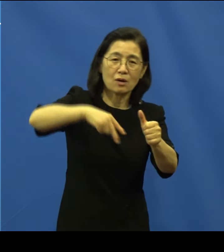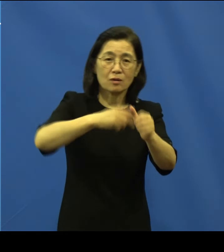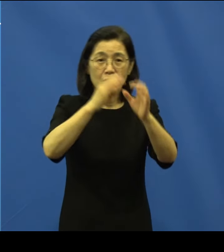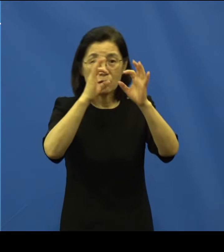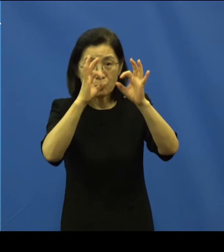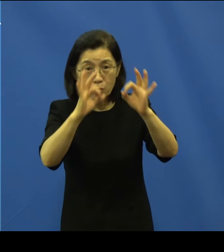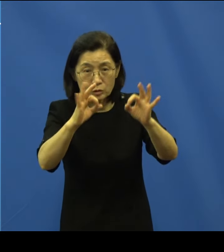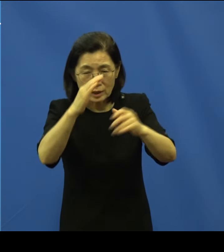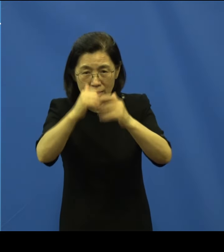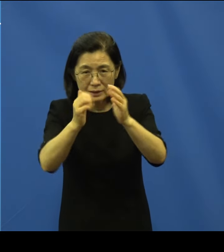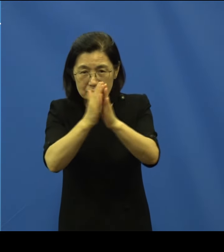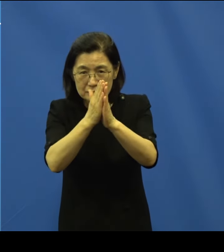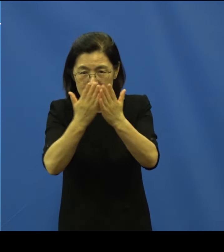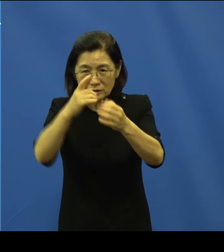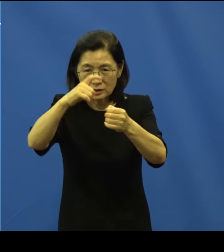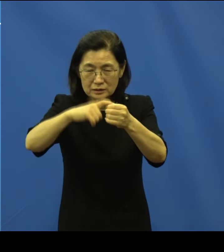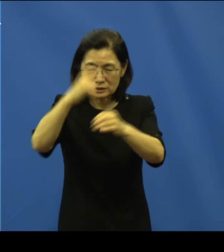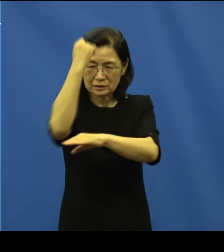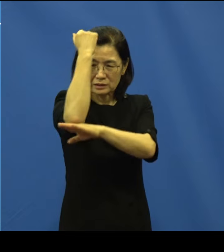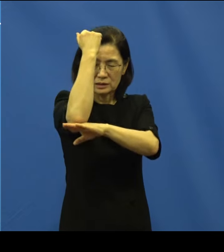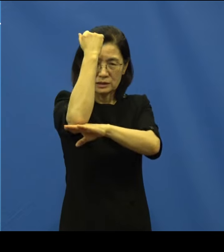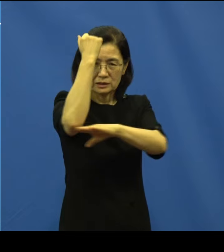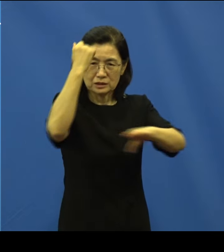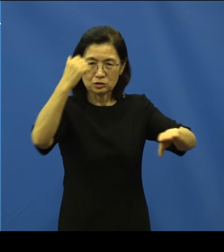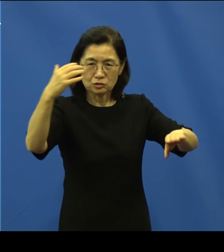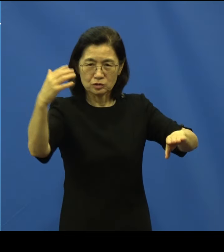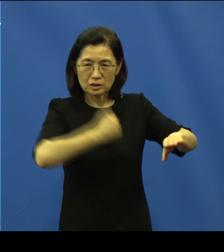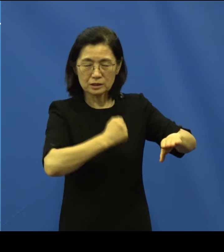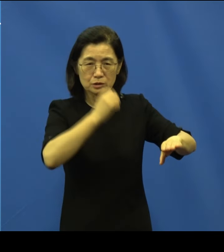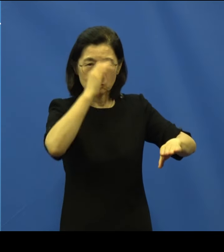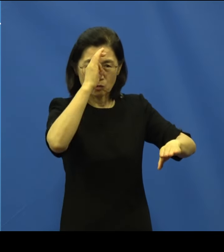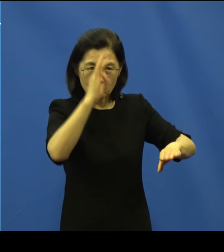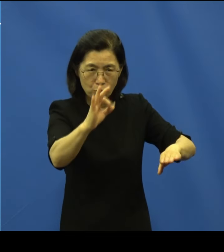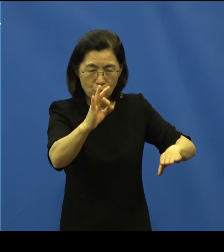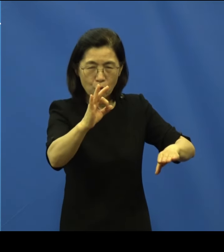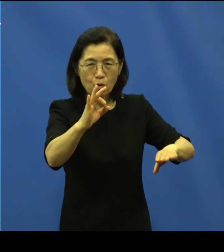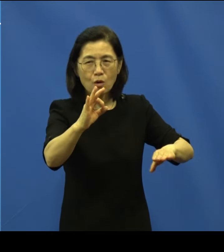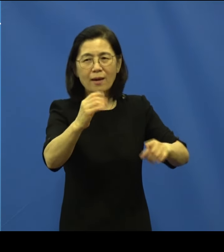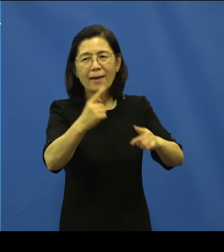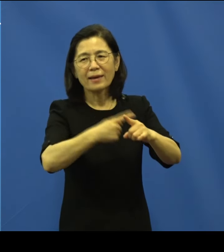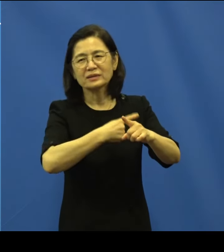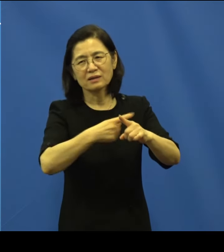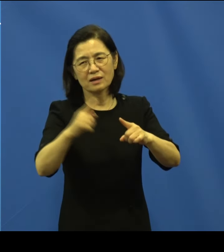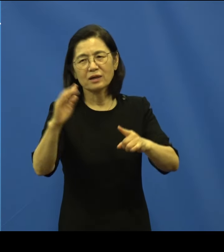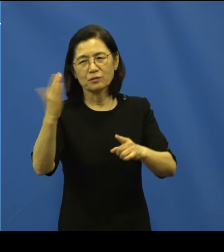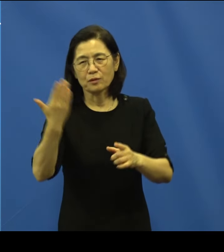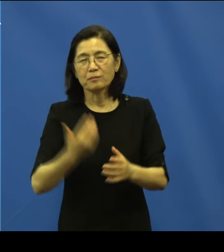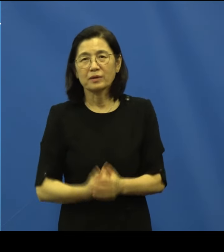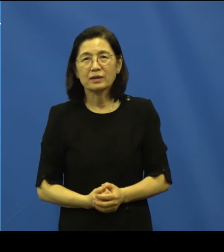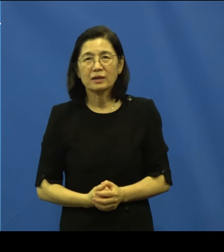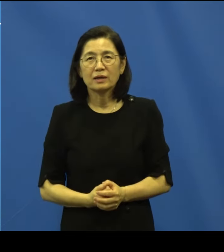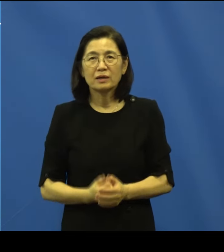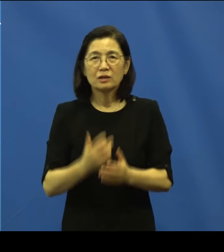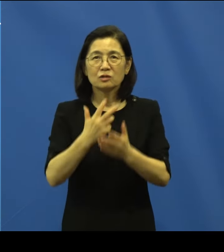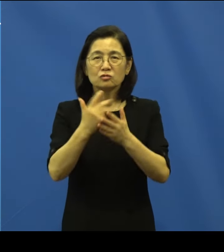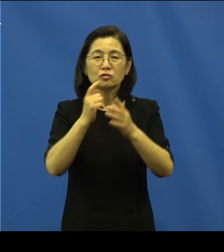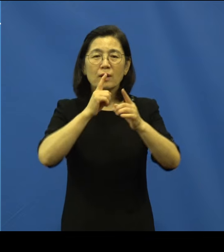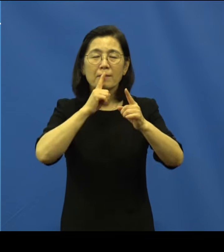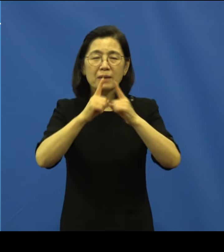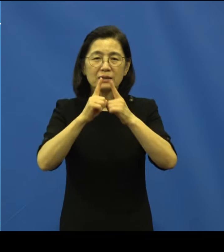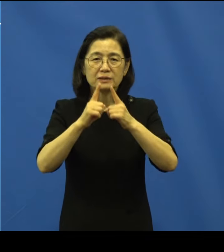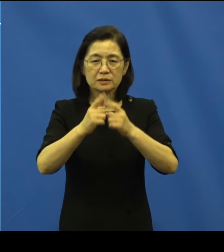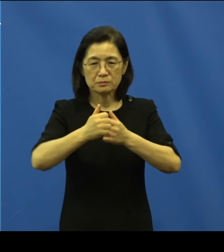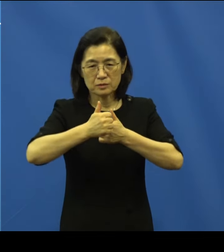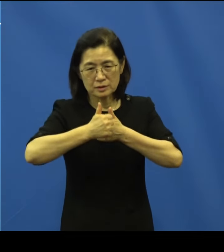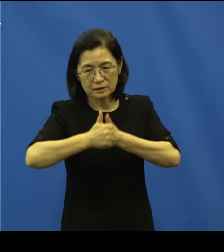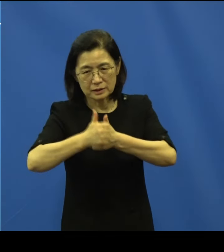되고 해석하게 되고, 그게 주의 말씀은 내 발의 등이요 내 길의 빛이니이다. 주의 말씀을 따라가는 거예요.